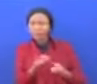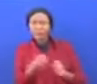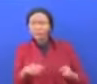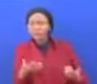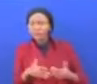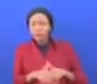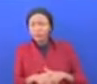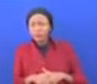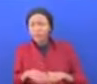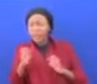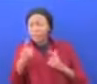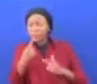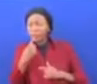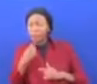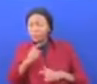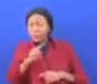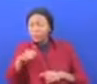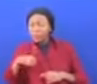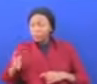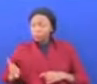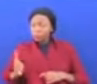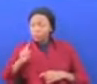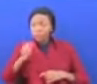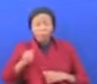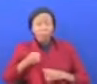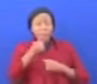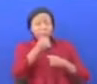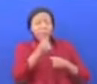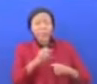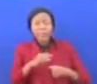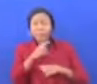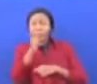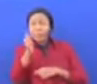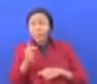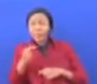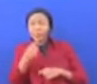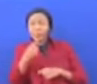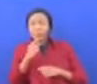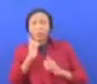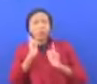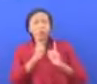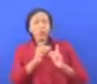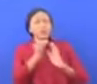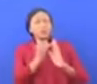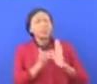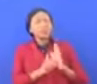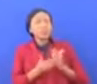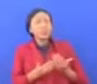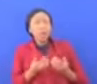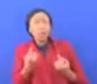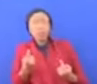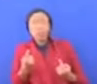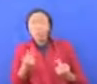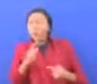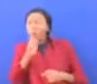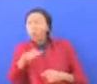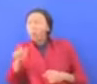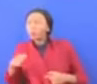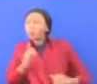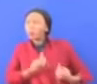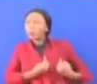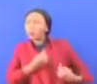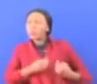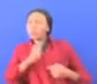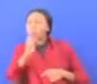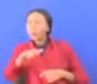wanasema, sisi tukija kama wawekezaji, tukija Tanzania tunafuata sheria zenu. Kwa hiyo tumegundua kumbe wanaumiza wananchi wetu ni serikali,